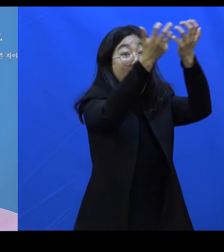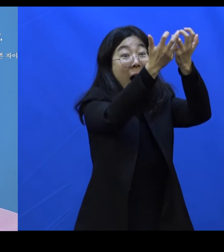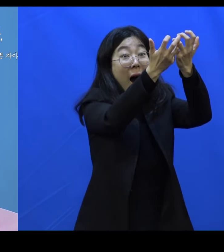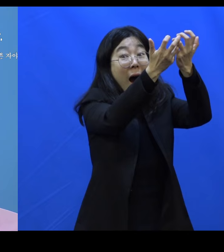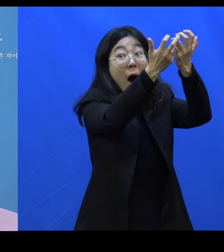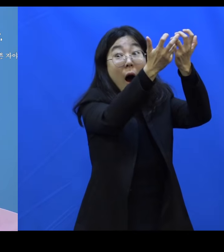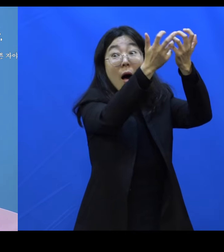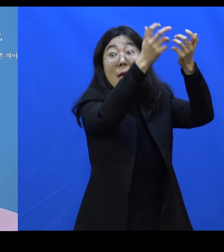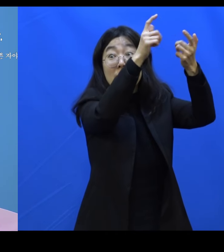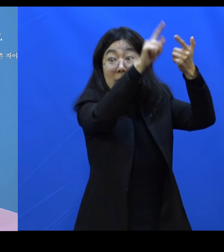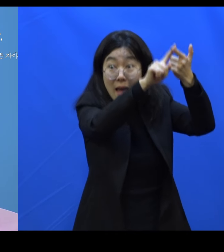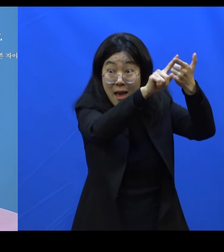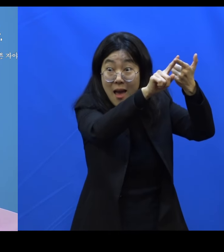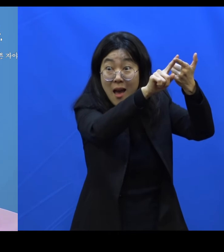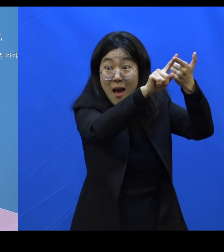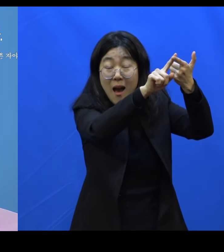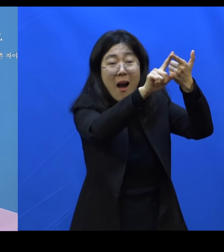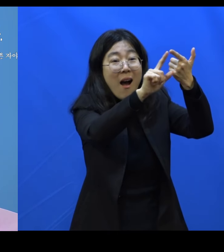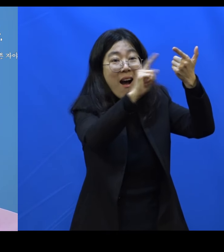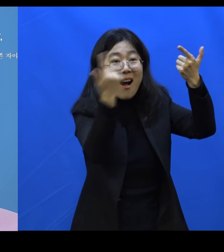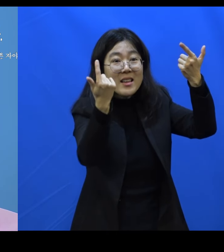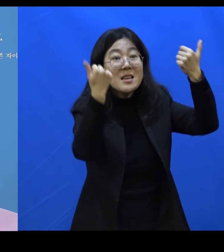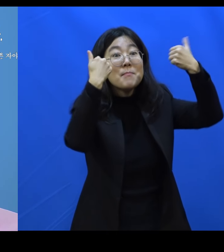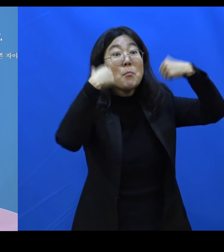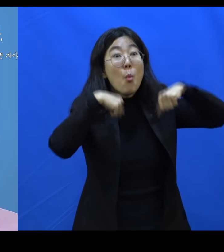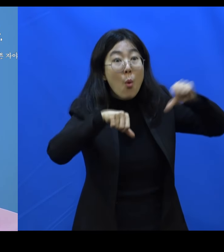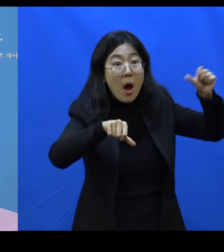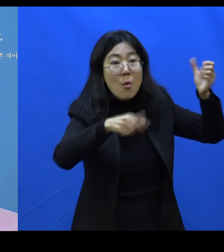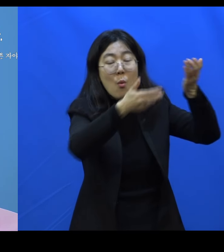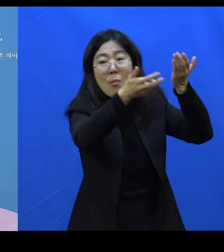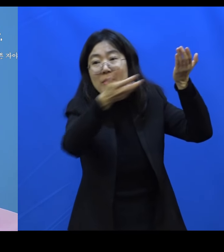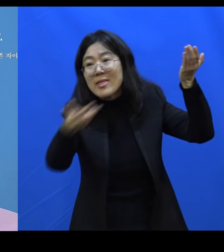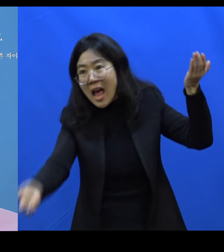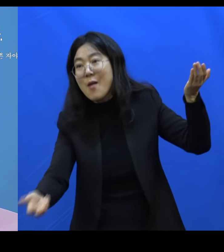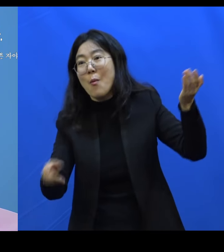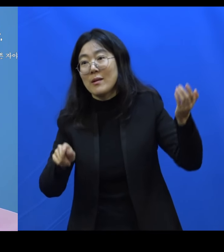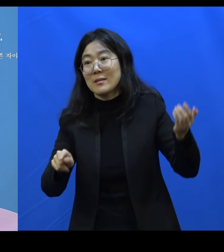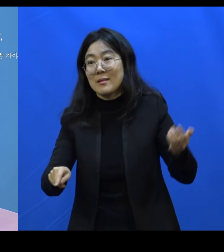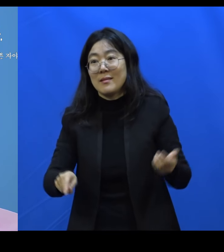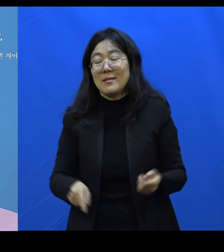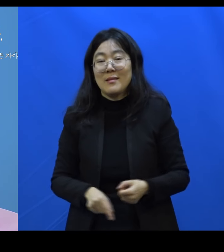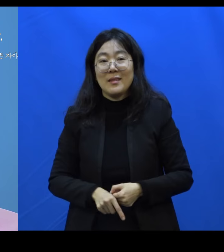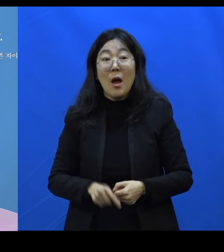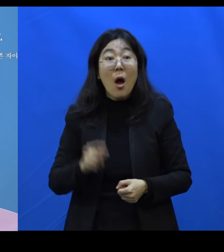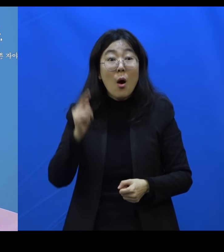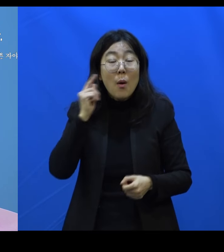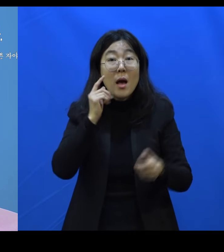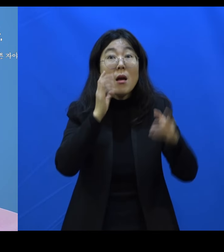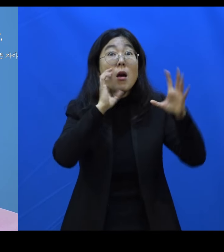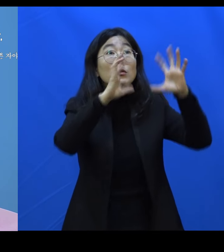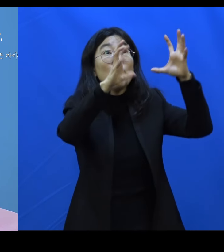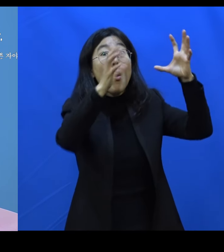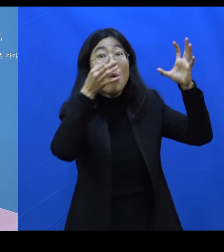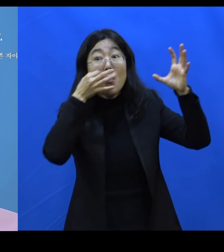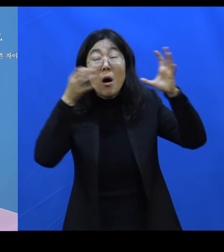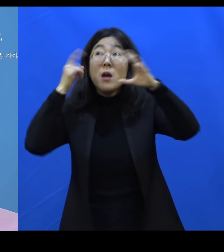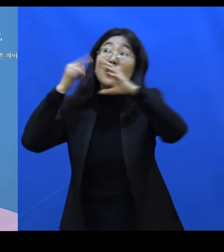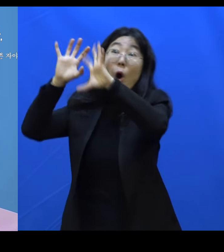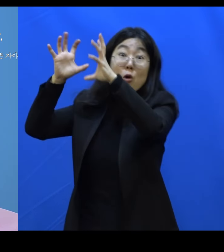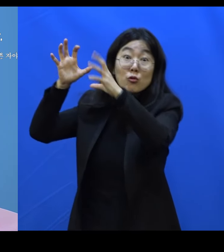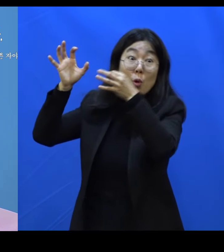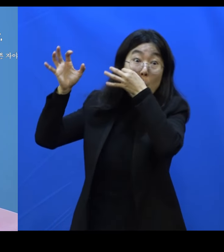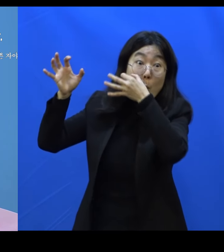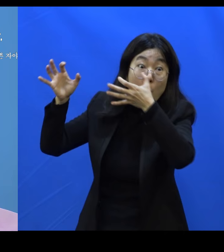이유는 산 아래의 삶이 기다리고 있기 때문에, 천국의 광경을 살짝 보여주신 이유는 힘들고 어려움